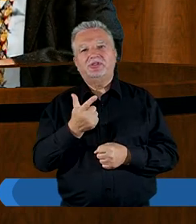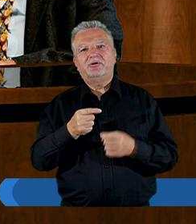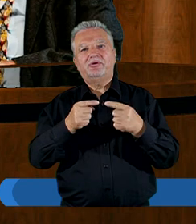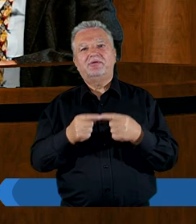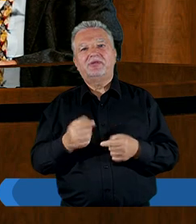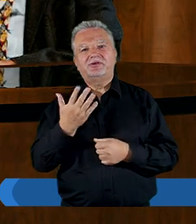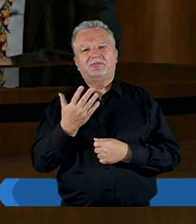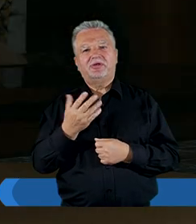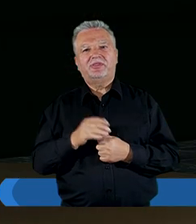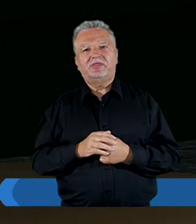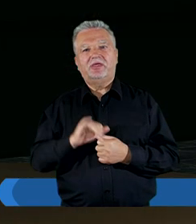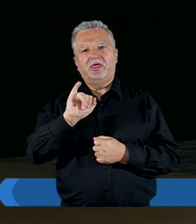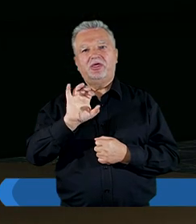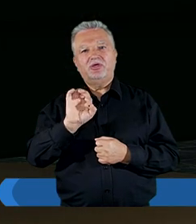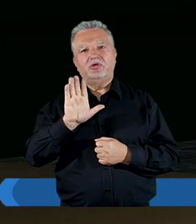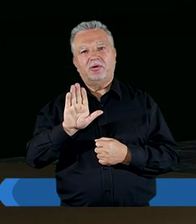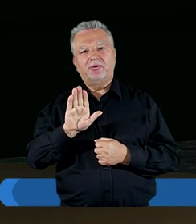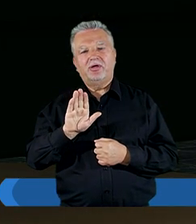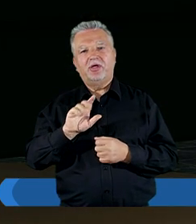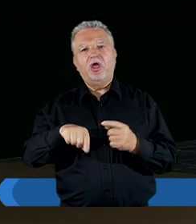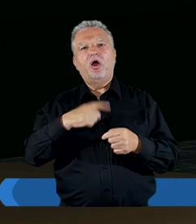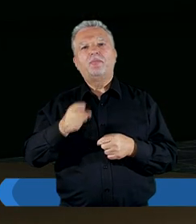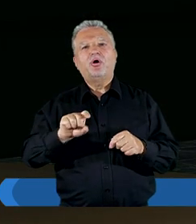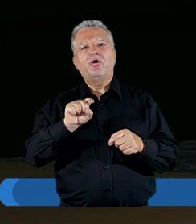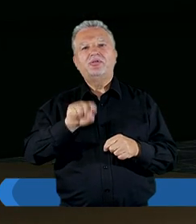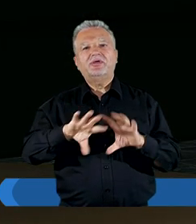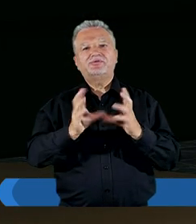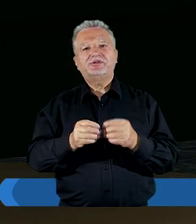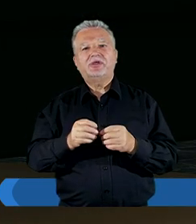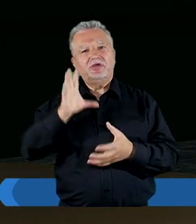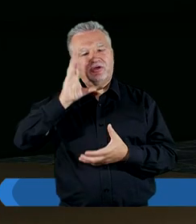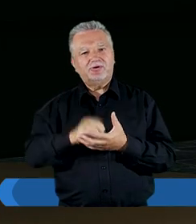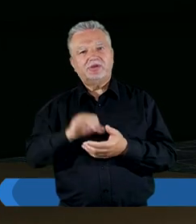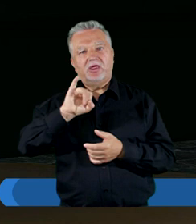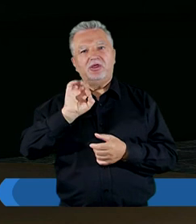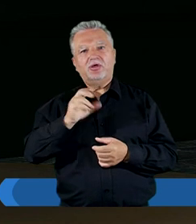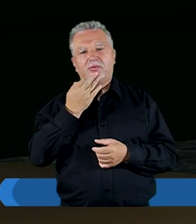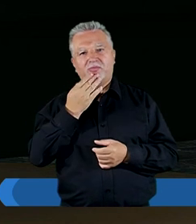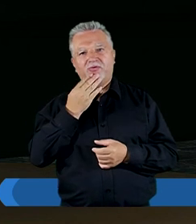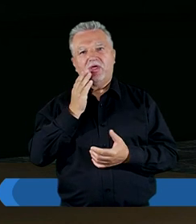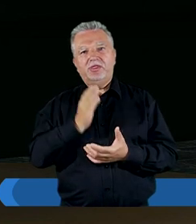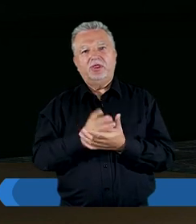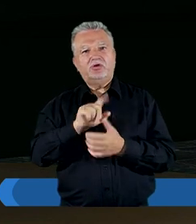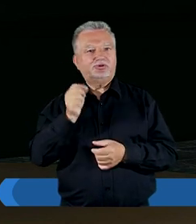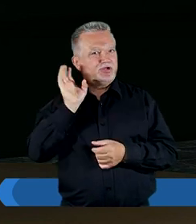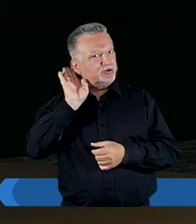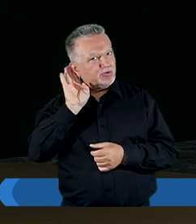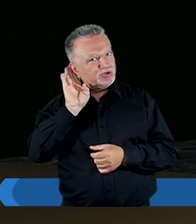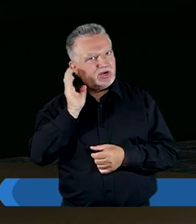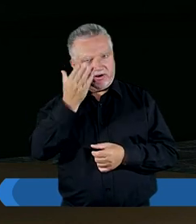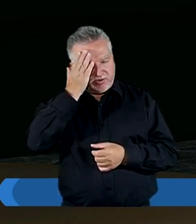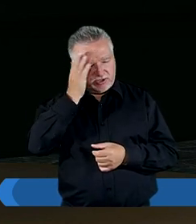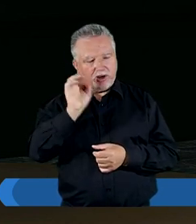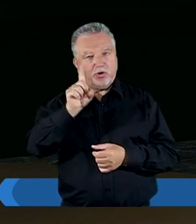werset 5, gdzie po tych wszystkich doświadczeniach Job mówi: tylko ze słyszenia wiedziałem